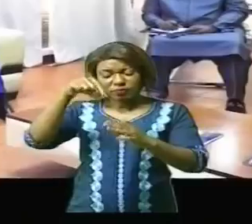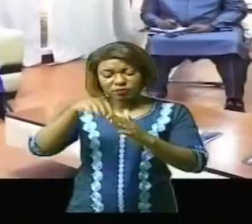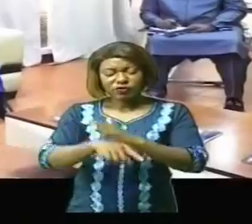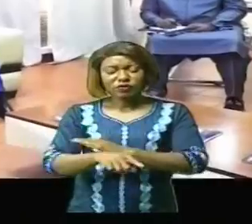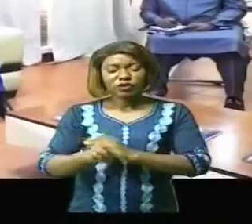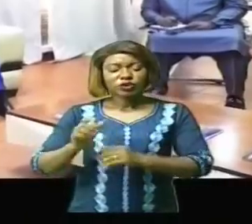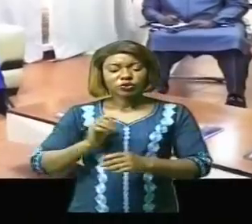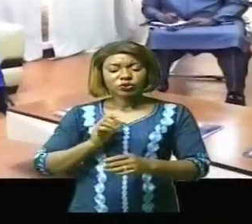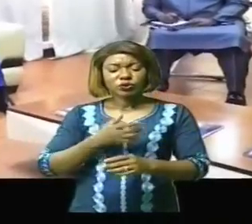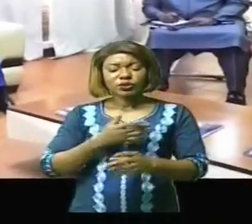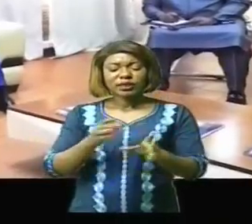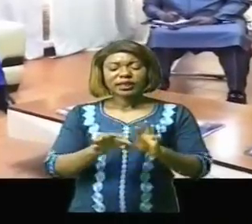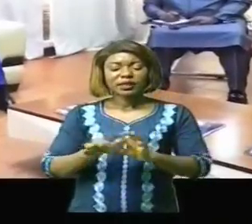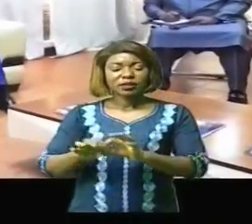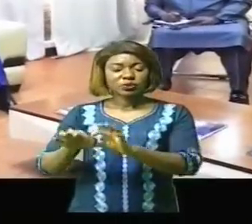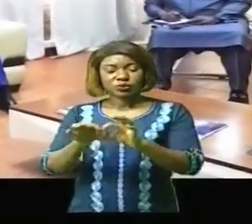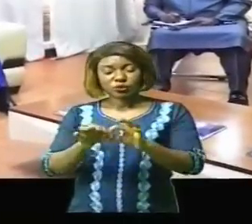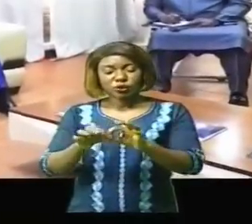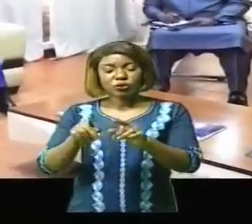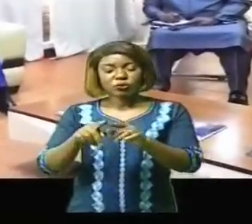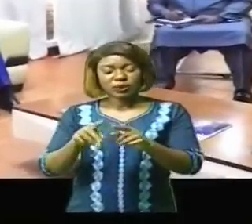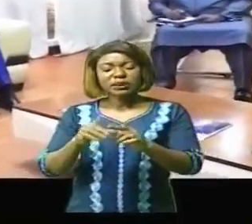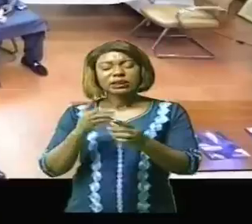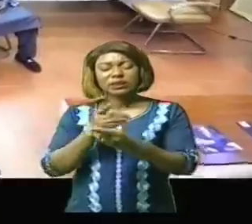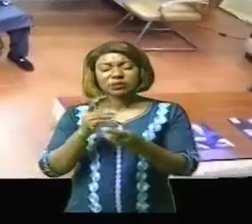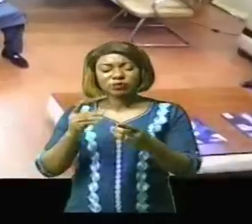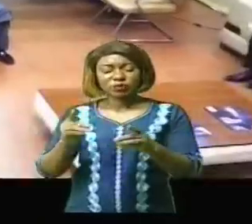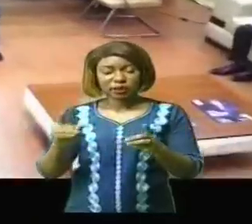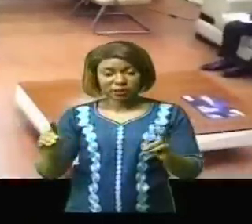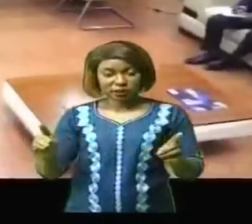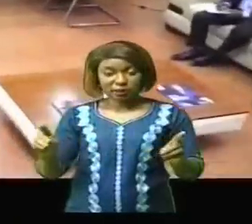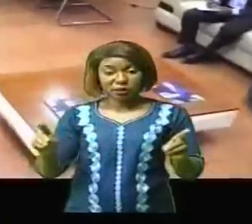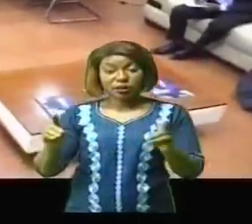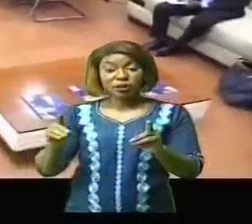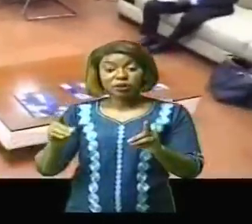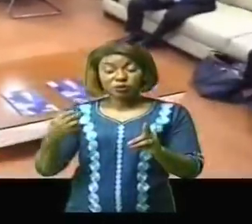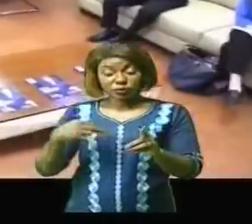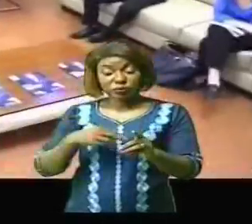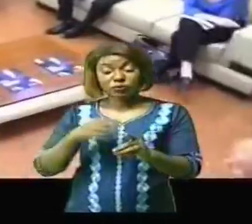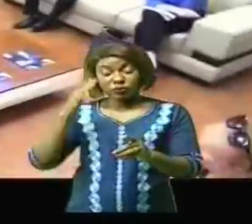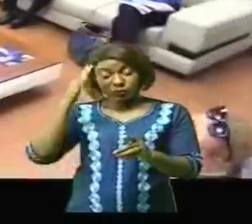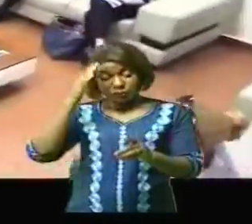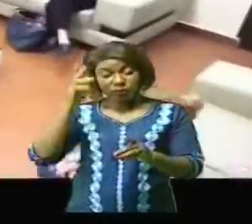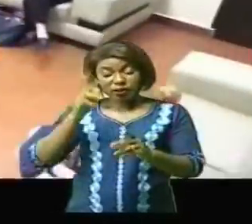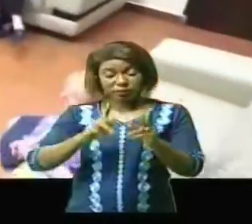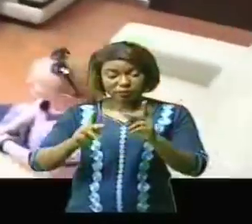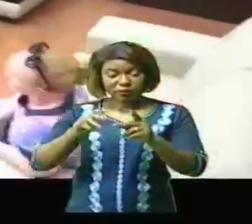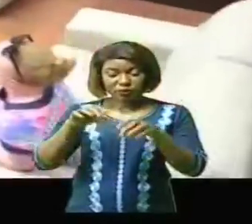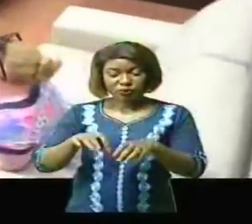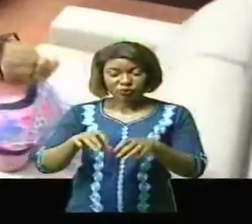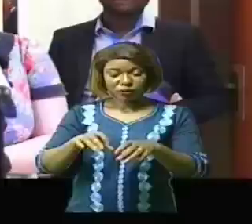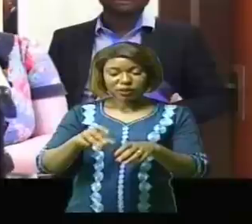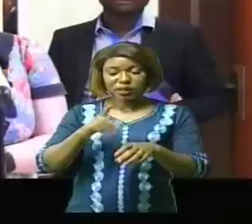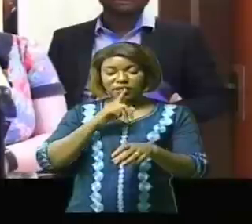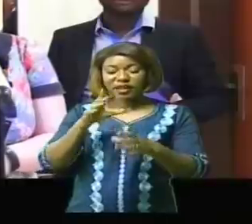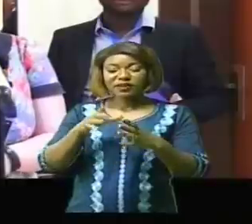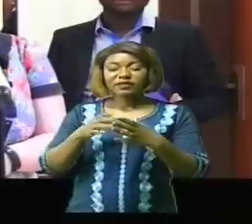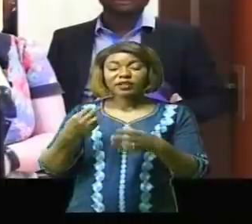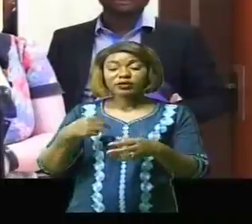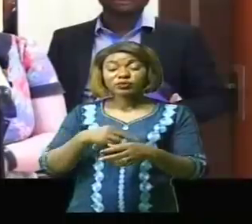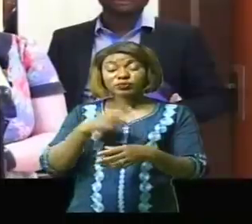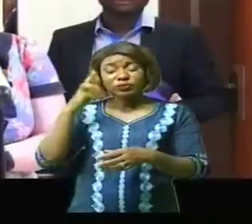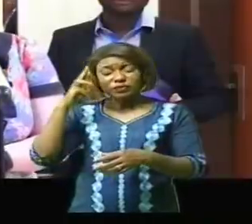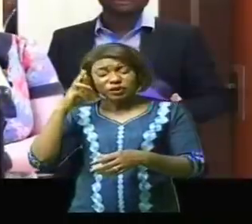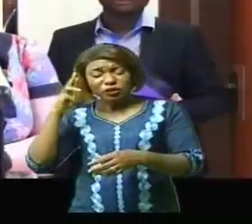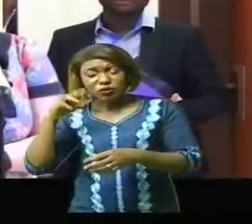et améliorer la démocratie ici en l'intérêt des peuples congolais. Nous sommes avec vous, nous considérons qu'est-ce que nous pouvons faire